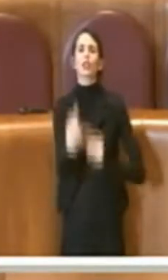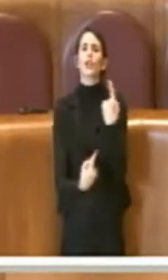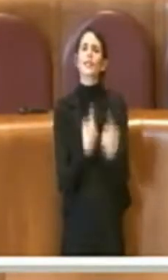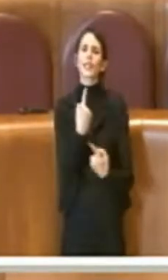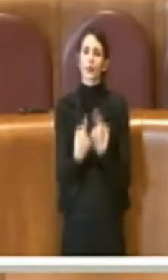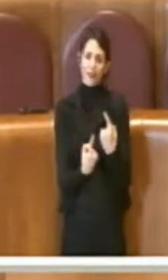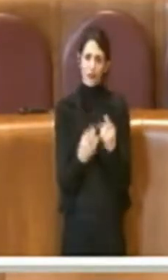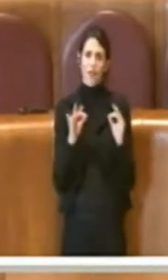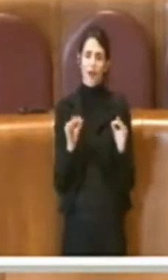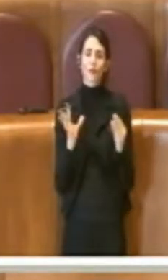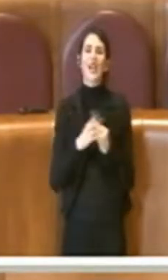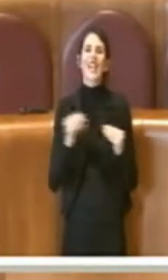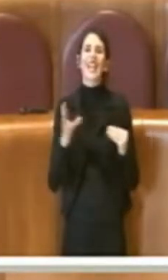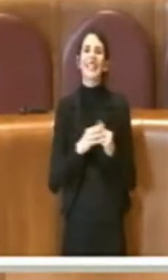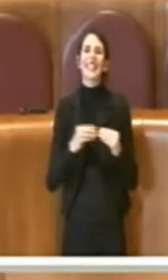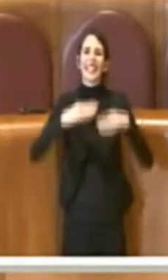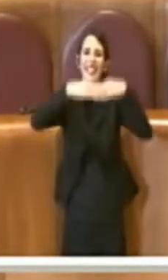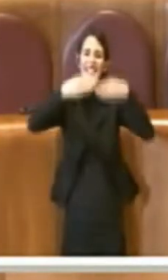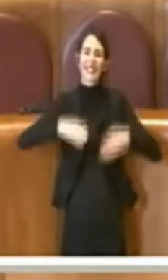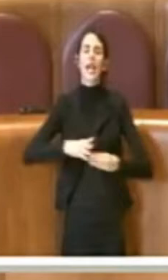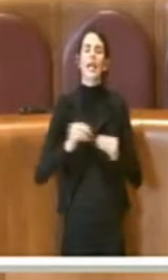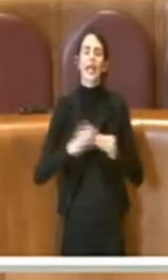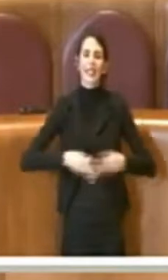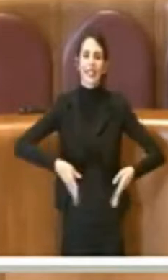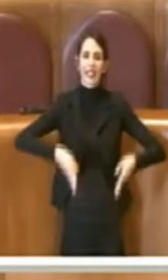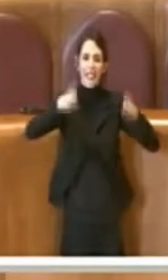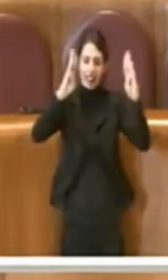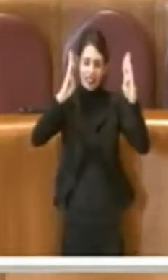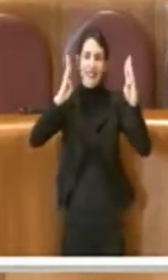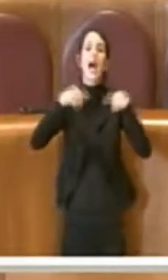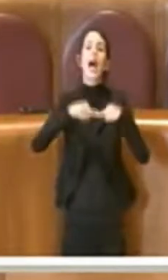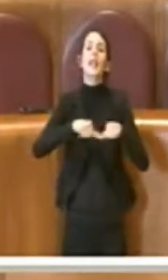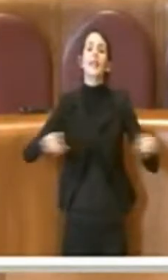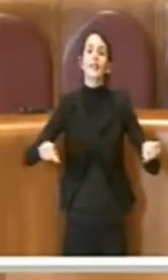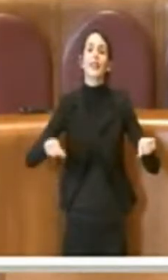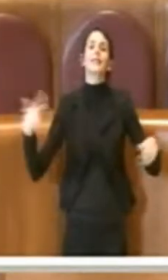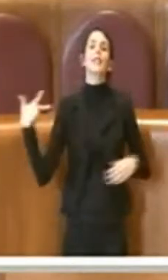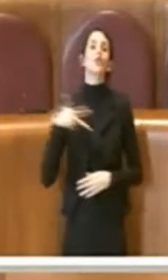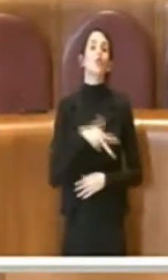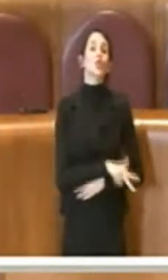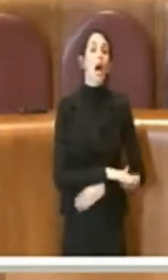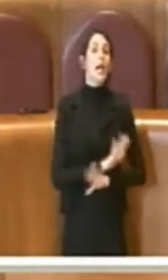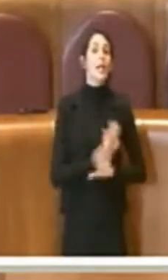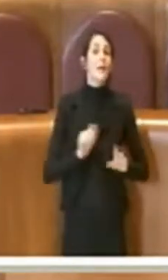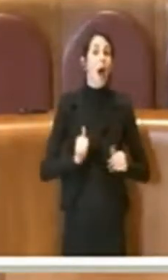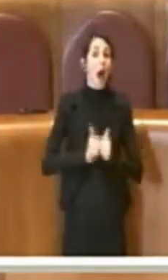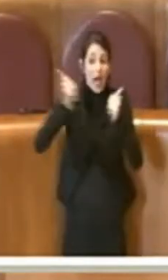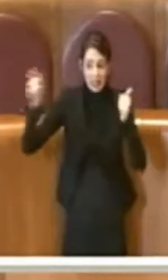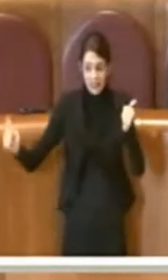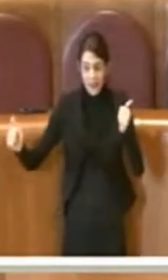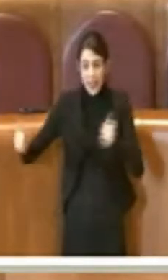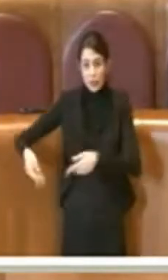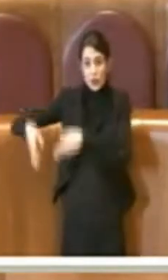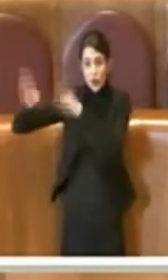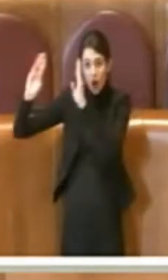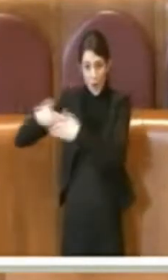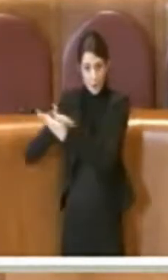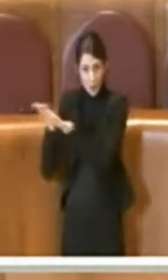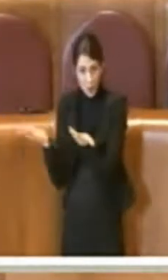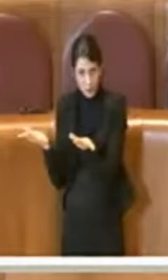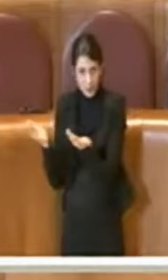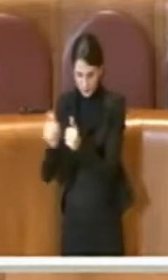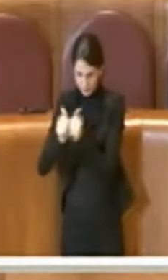l'edilizia residenziale sociale, che è una cosa, come è stato detto, ben differente dall'edilizia residenziale pubblica, quindi l'housing sociale e via